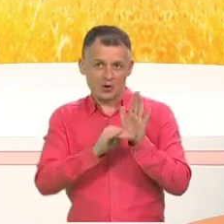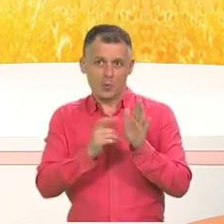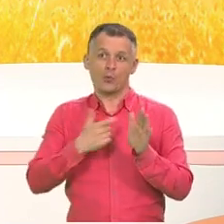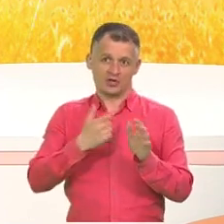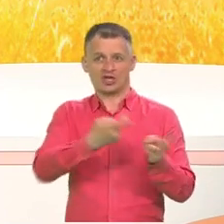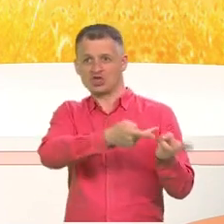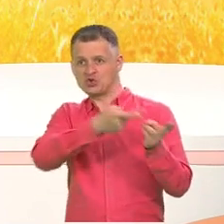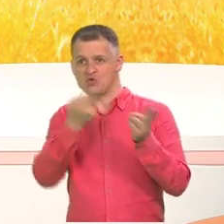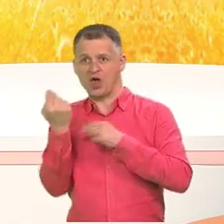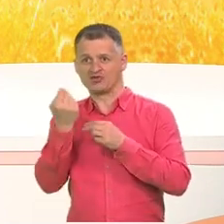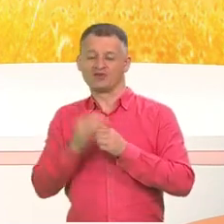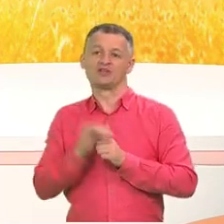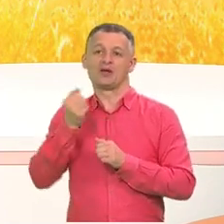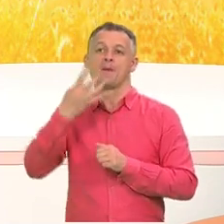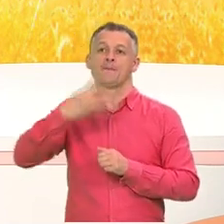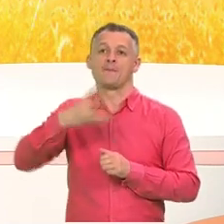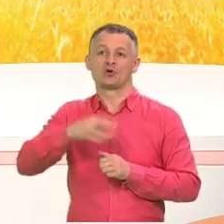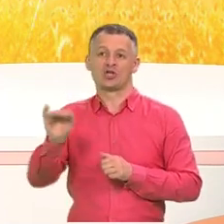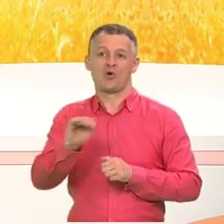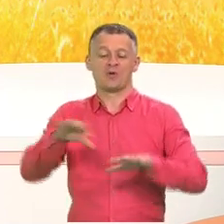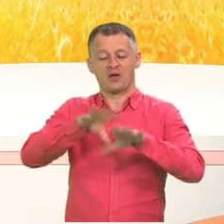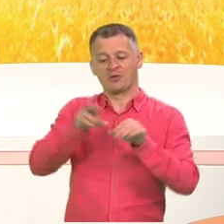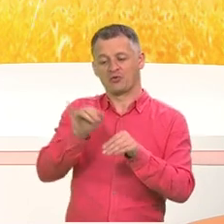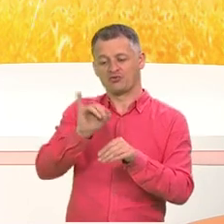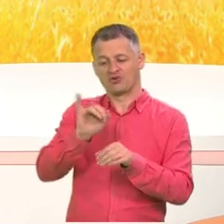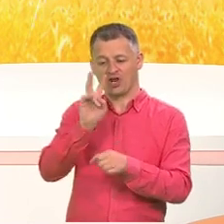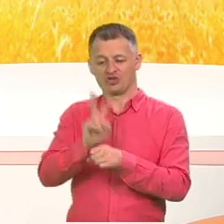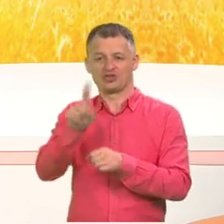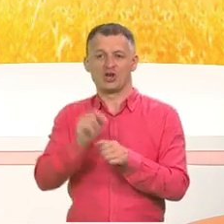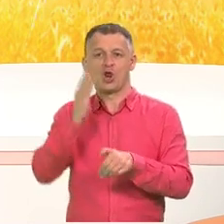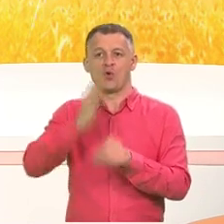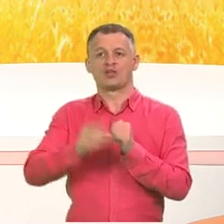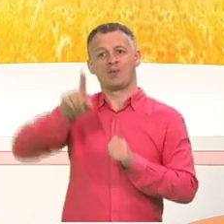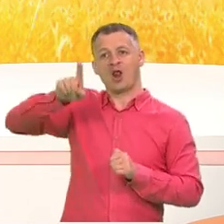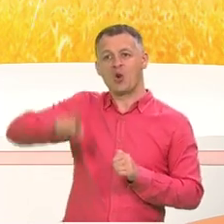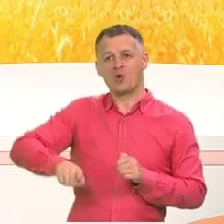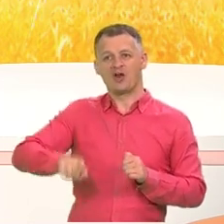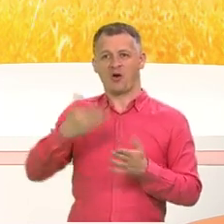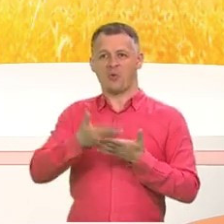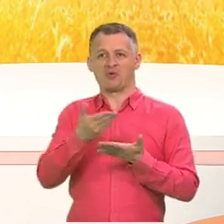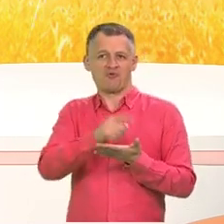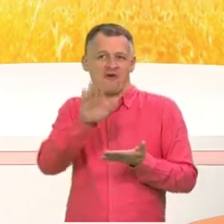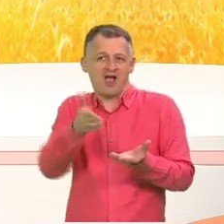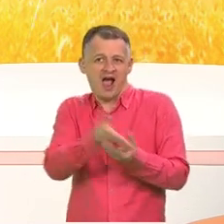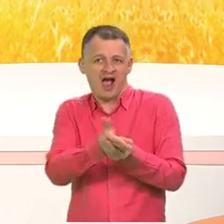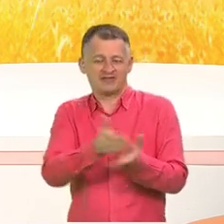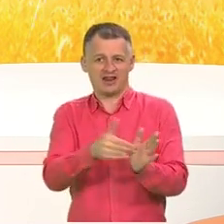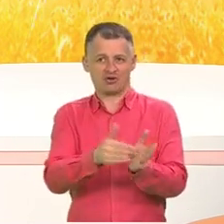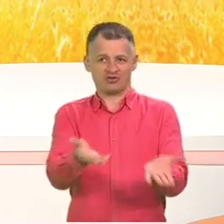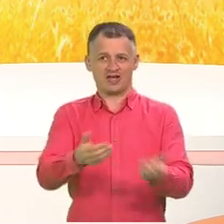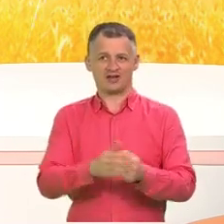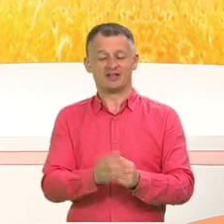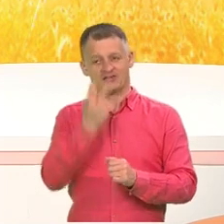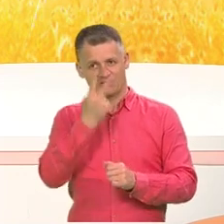drum. Au pățit-o peste 400 de copii cu însoțitorii lor și asta numai în ultima lună, pentru că nu aveau actele necesare. Iată de ce